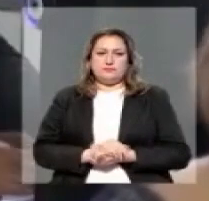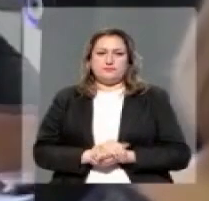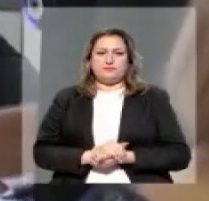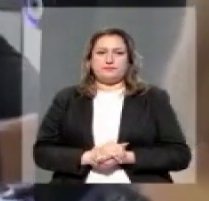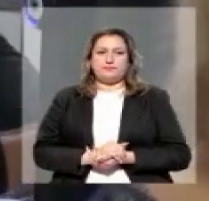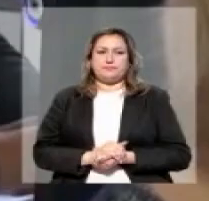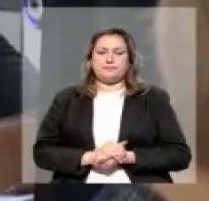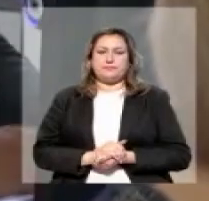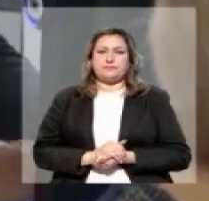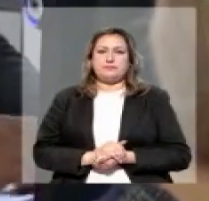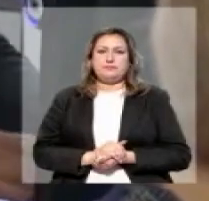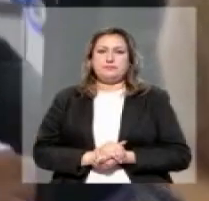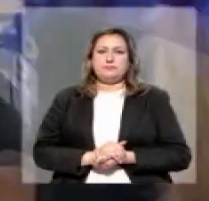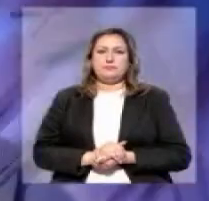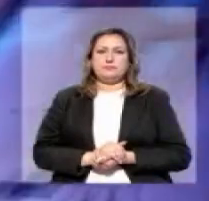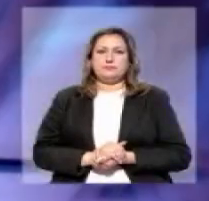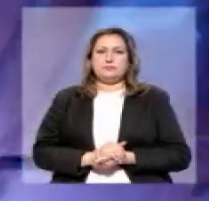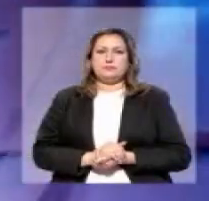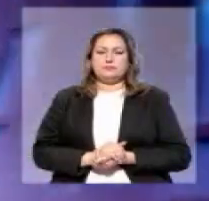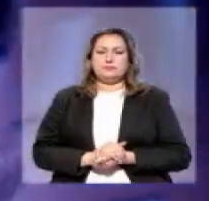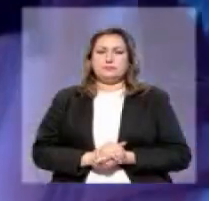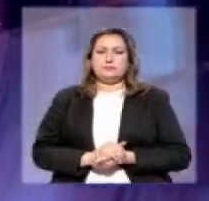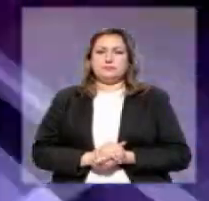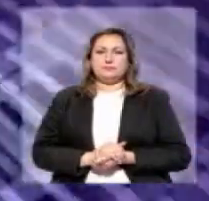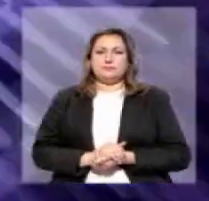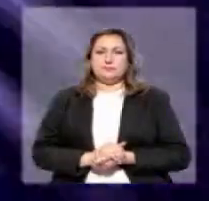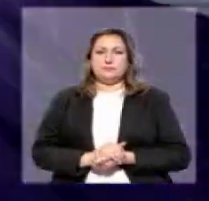заңға толықтырулар енгізіледі.